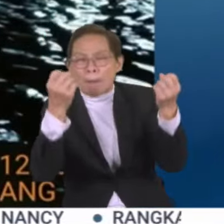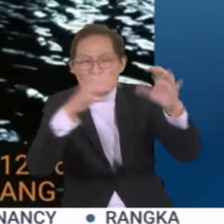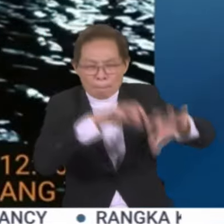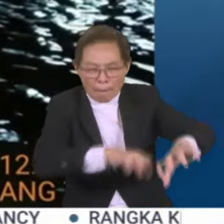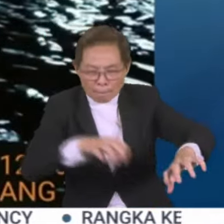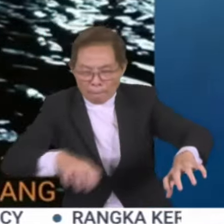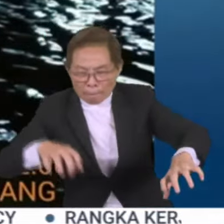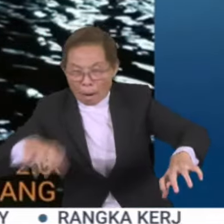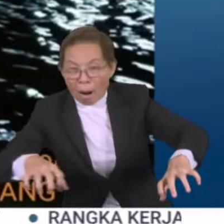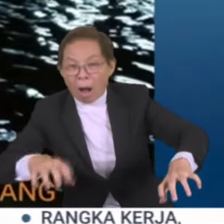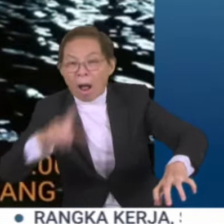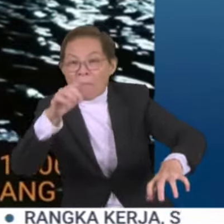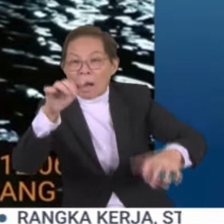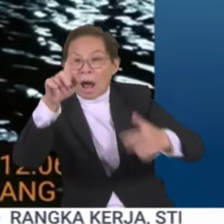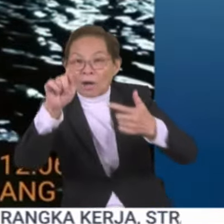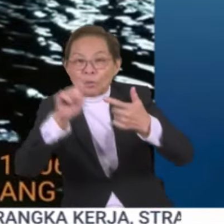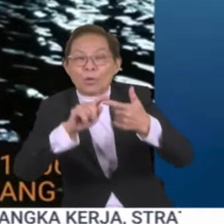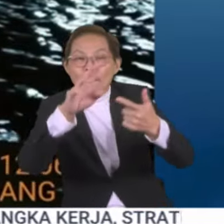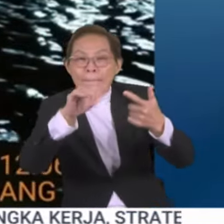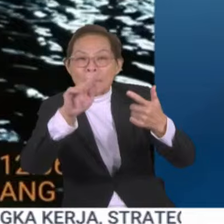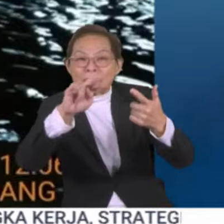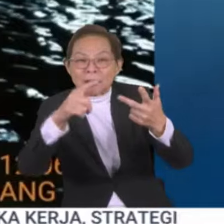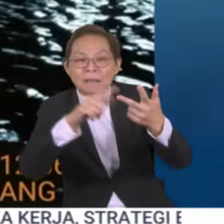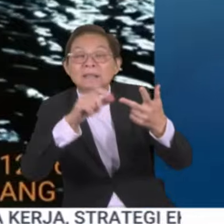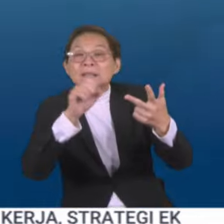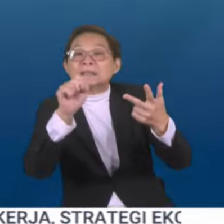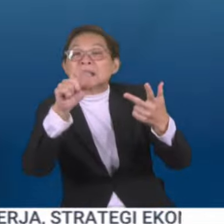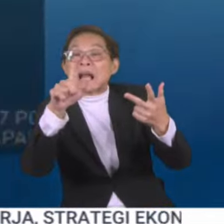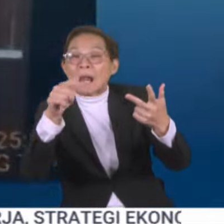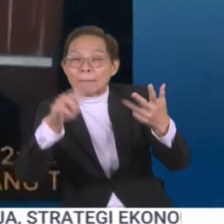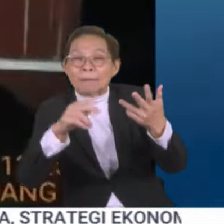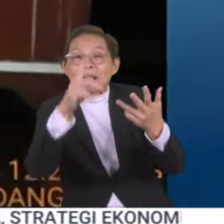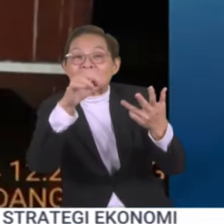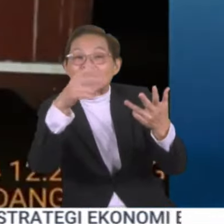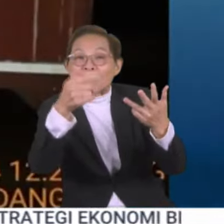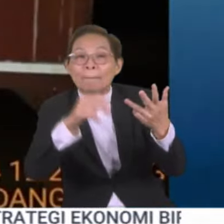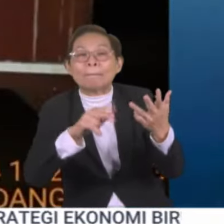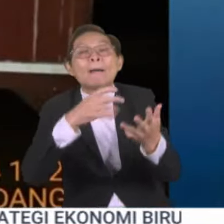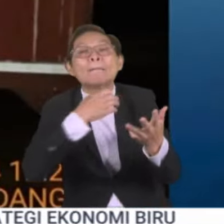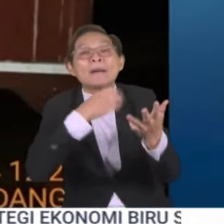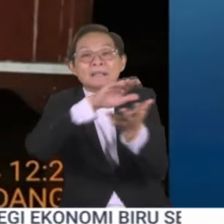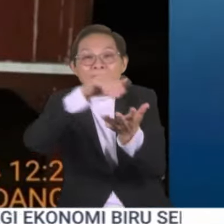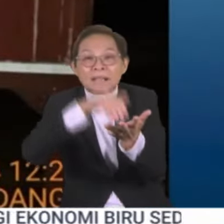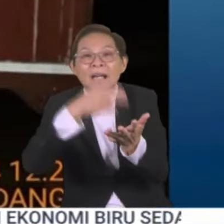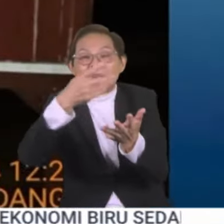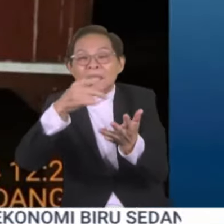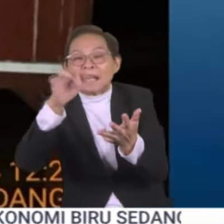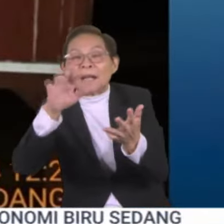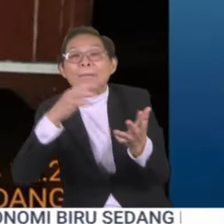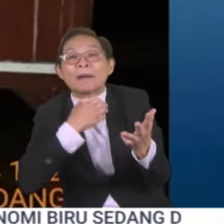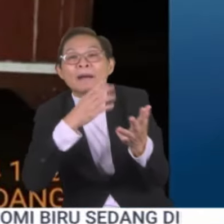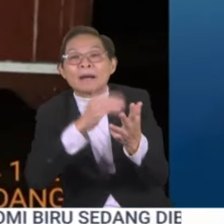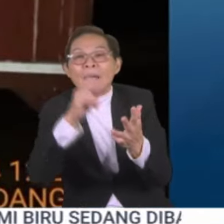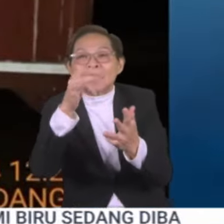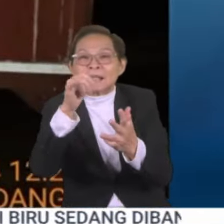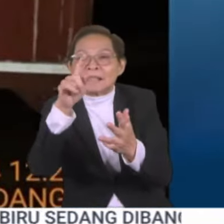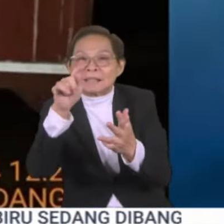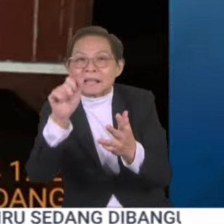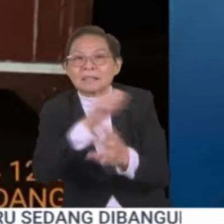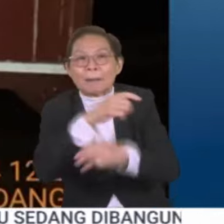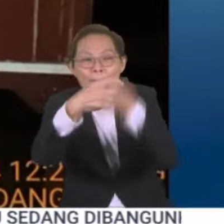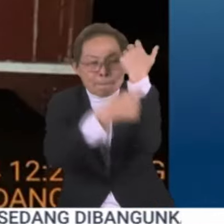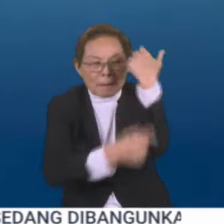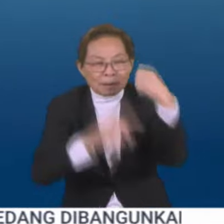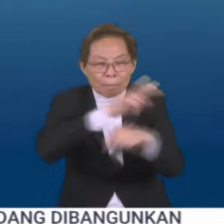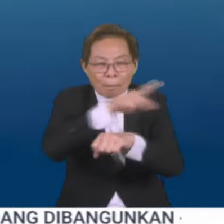daerah antaranya Larut, Matang dan Selama, Kerian, Perak Tengah, Hilir Perak, Kinta dan Batang Padang diramal